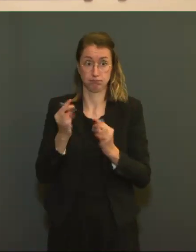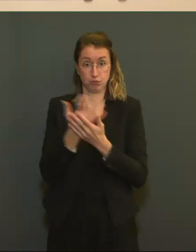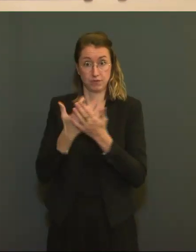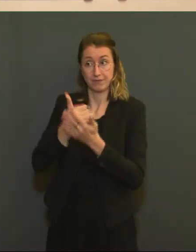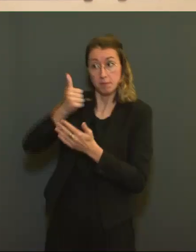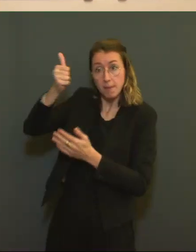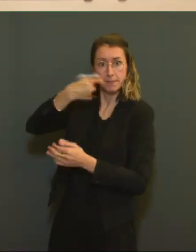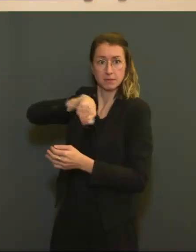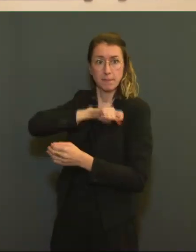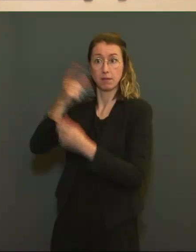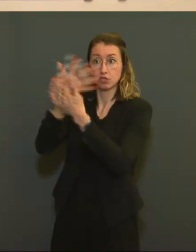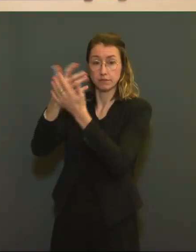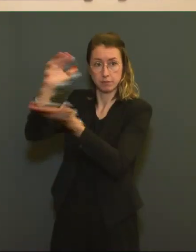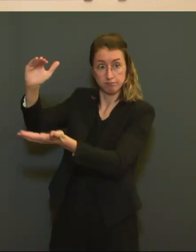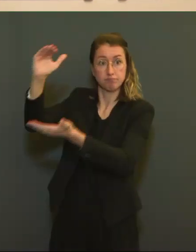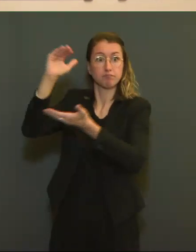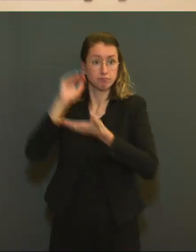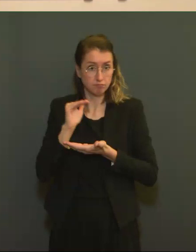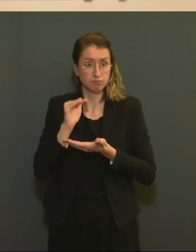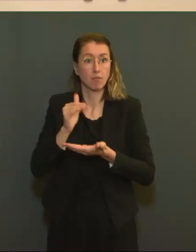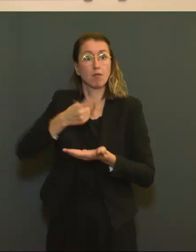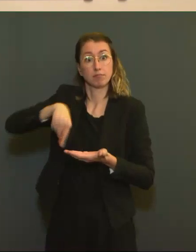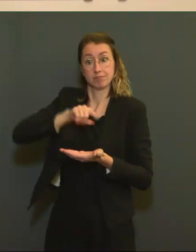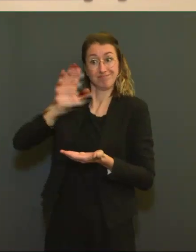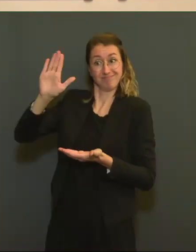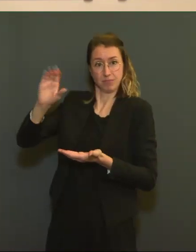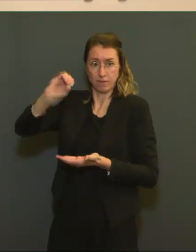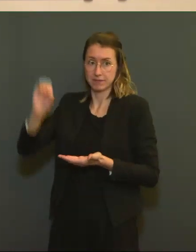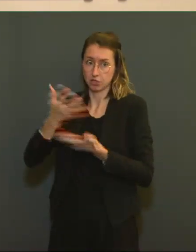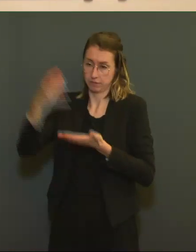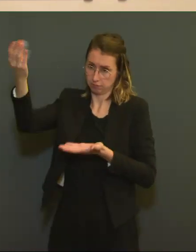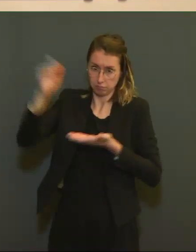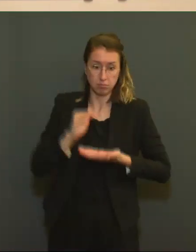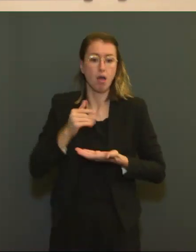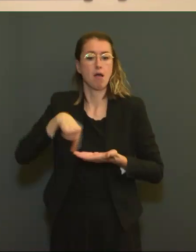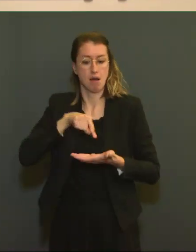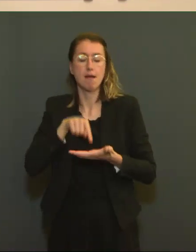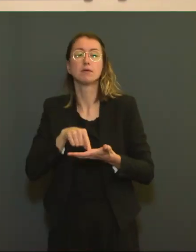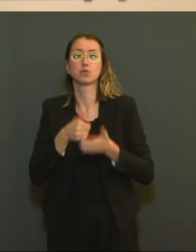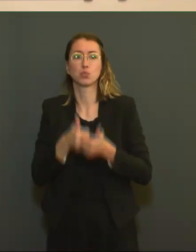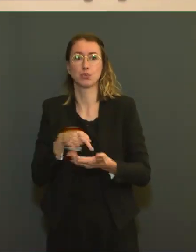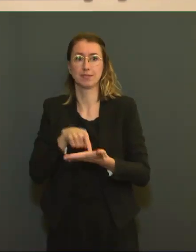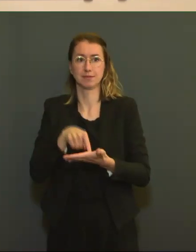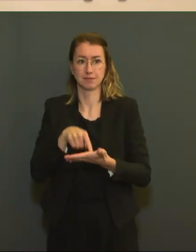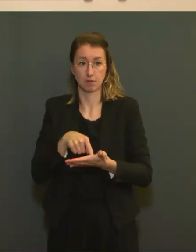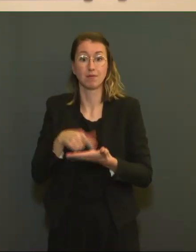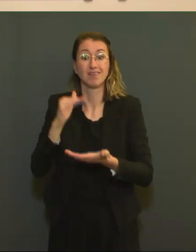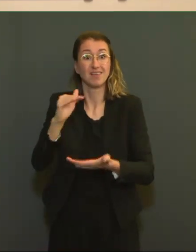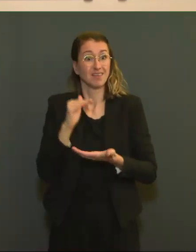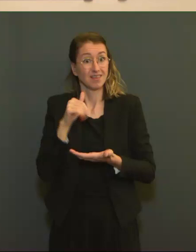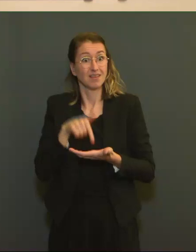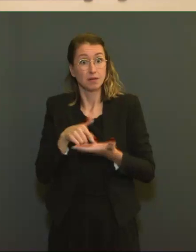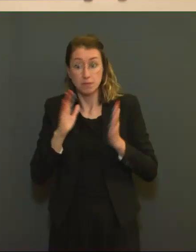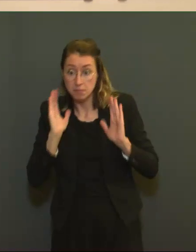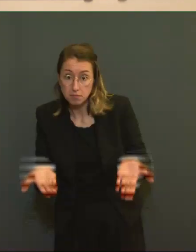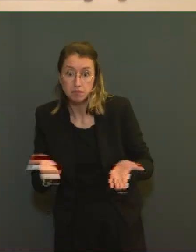Donc ce sont les chiffres officiels fournis par le pays, en l'occurrence ici l'Espagne. Et on ne se base pas simplement sur ce nombre qui